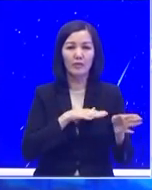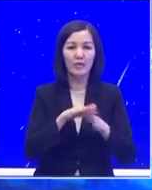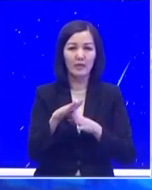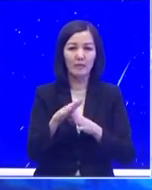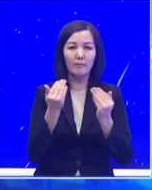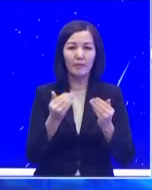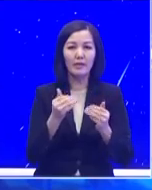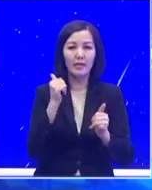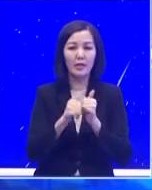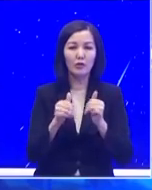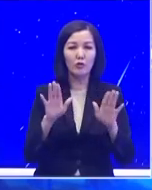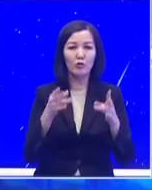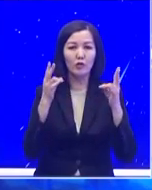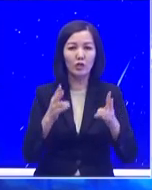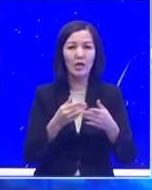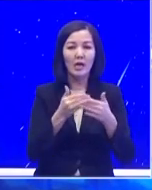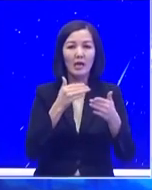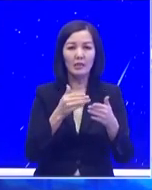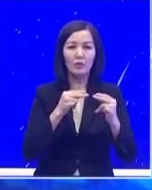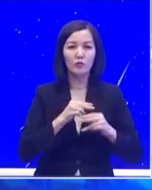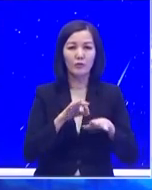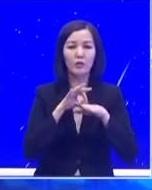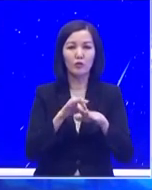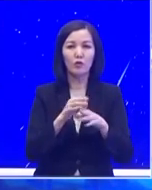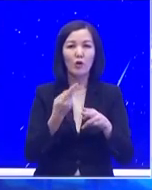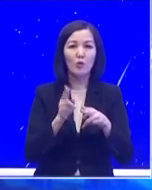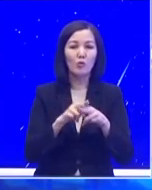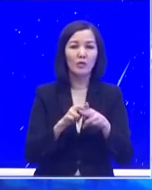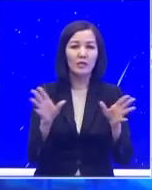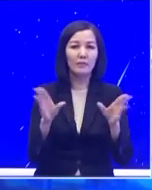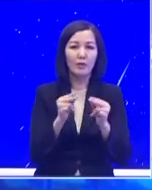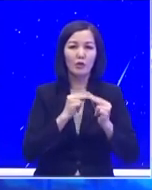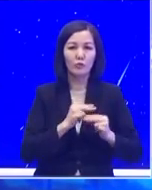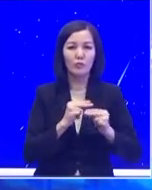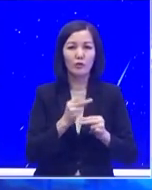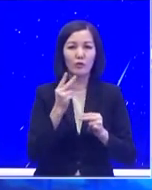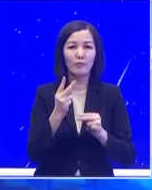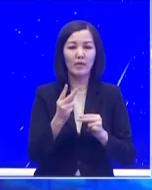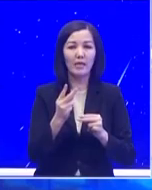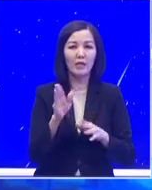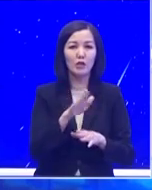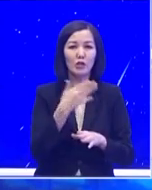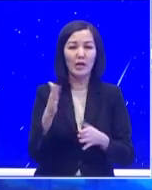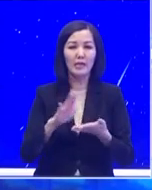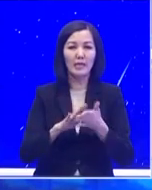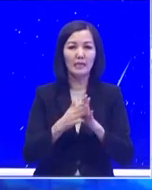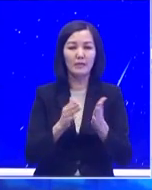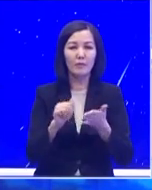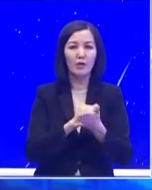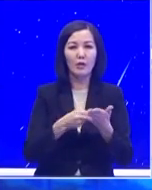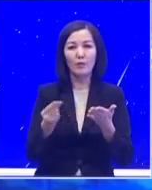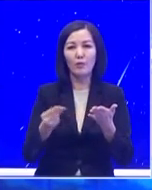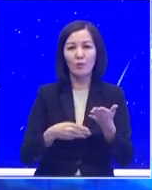Биылдан бастап әр түрлі төтенше жағдайлардың алдын алу жұмыстарын жүргізеді. Осылайша қарым-қатынаста болу үшін екі жақ келісім шарт